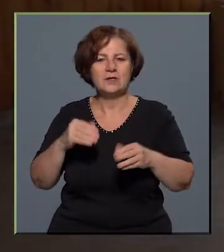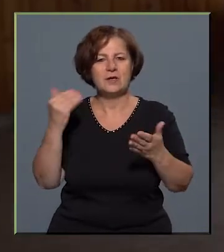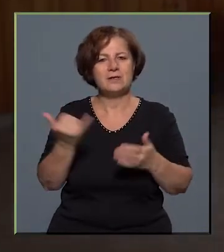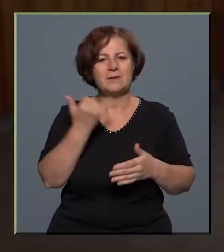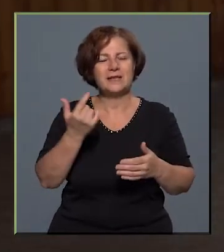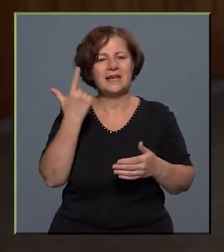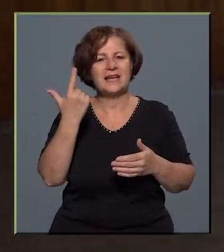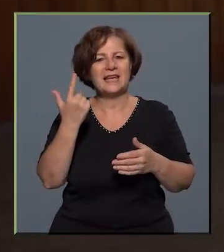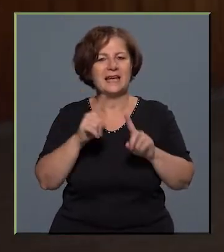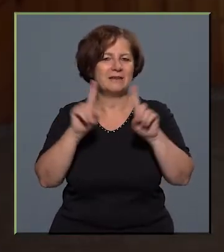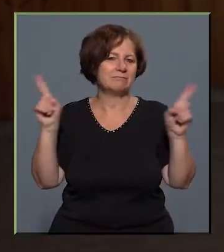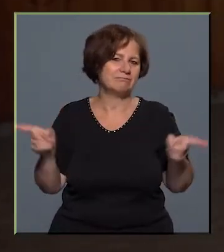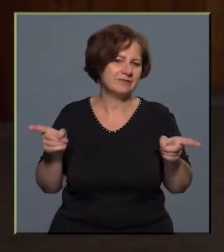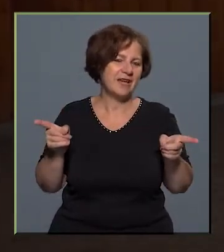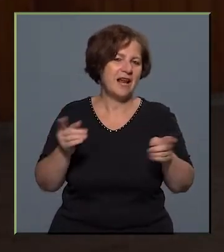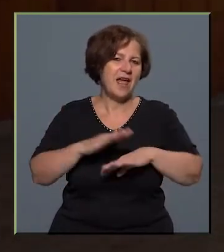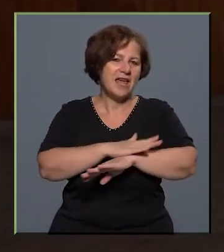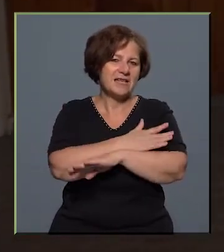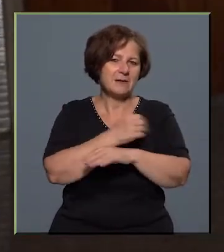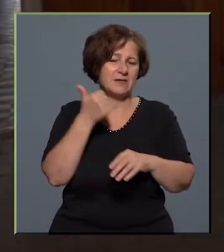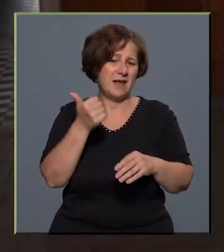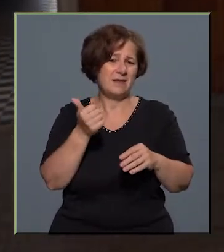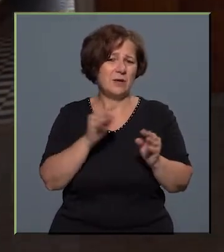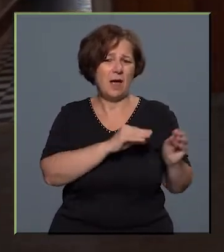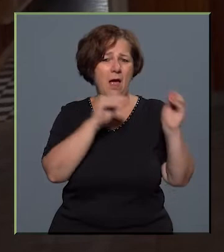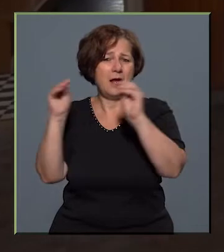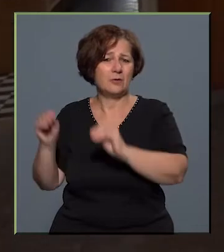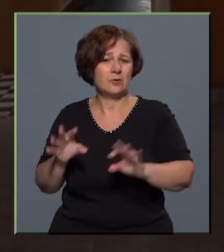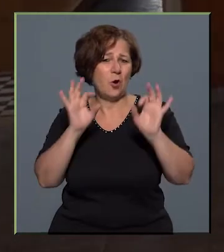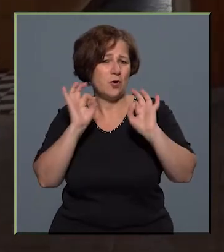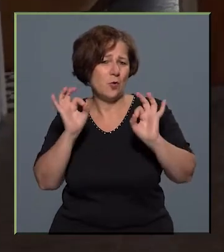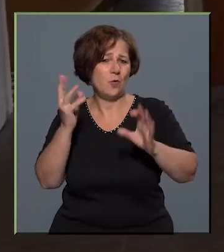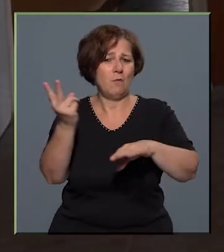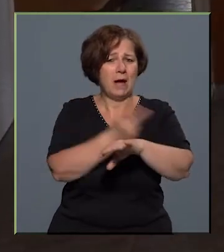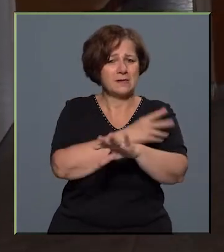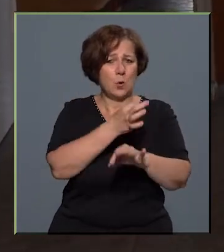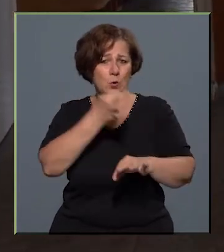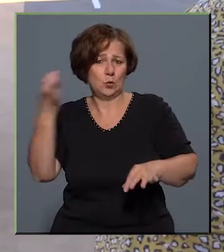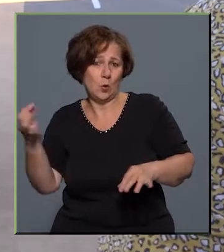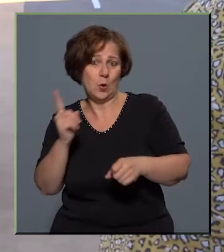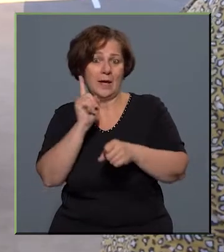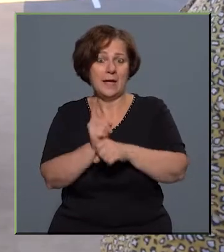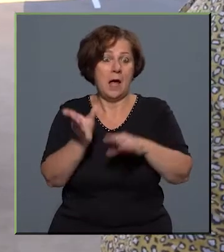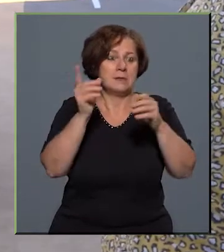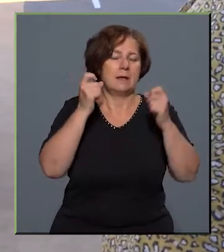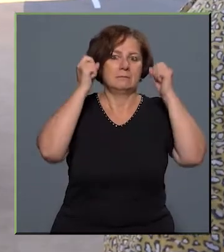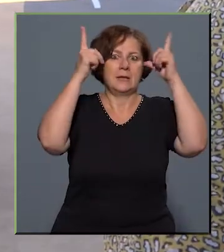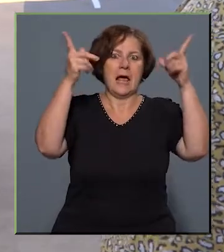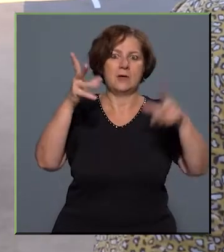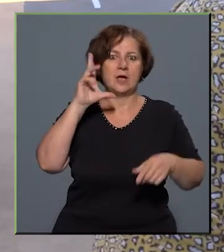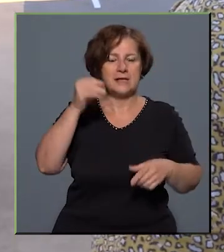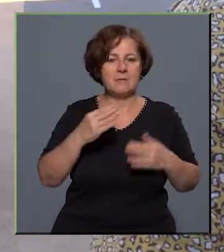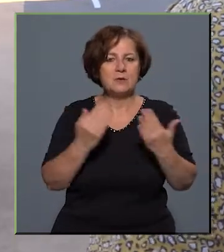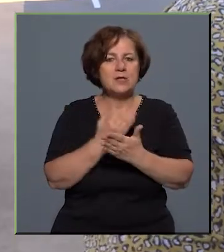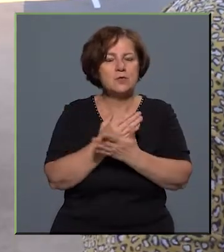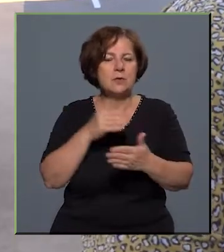kétoldalú érzelmeket idéz elő, hiszen elköltözünk a jótól, a megszokottól, de aztán az ember rájön arra, hogy ez